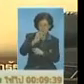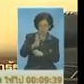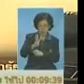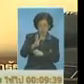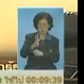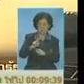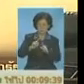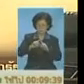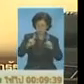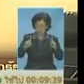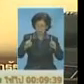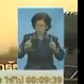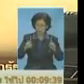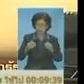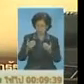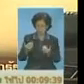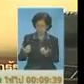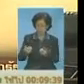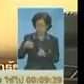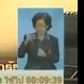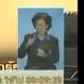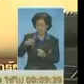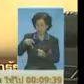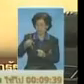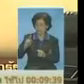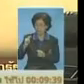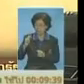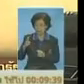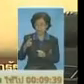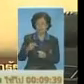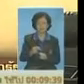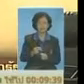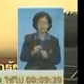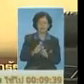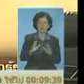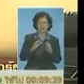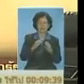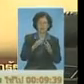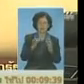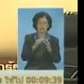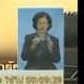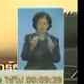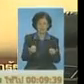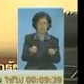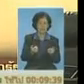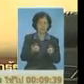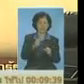ไม่ใช่พระจารวาสอย่าเอาเรื่องอย่างเงี้ยมาทำลายเขาในสภาเพราะมันกระทบการเลือกตั้งต่อมา